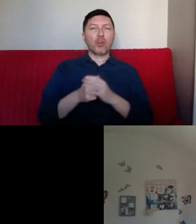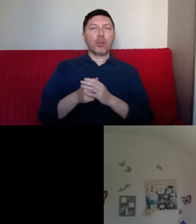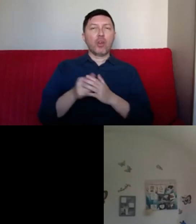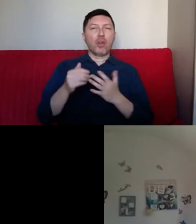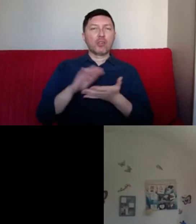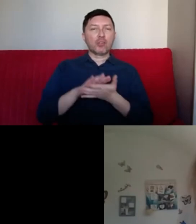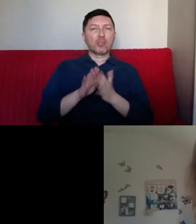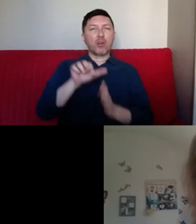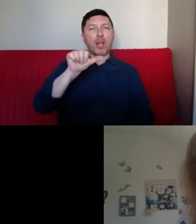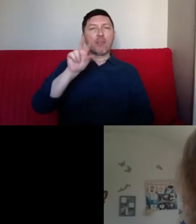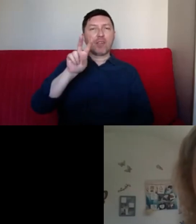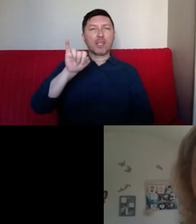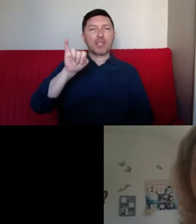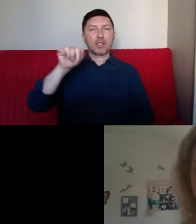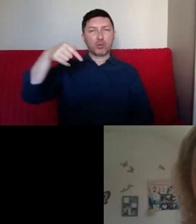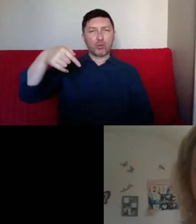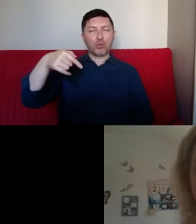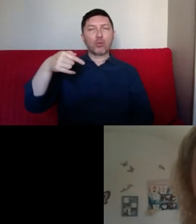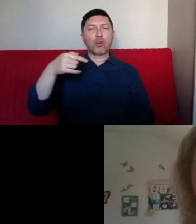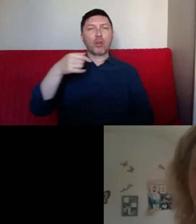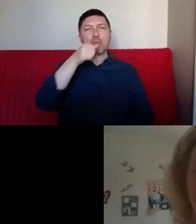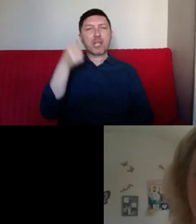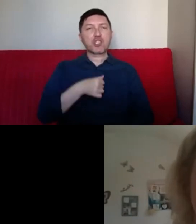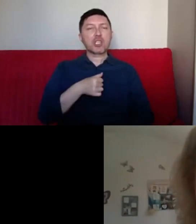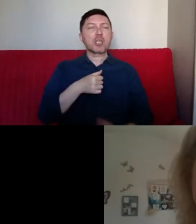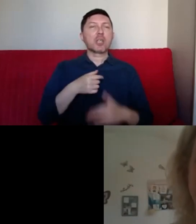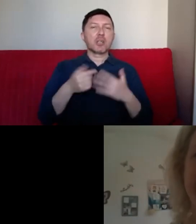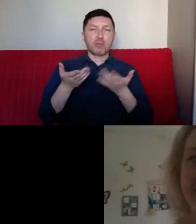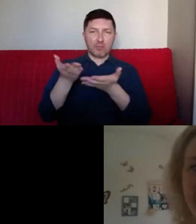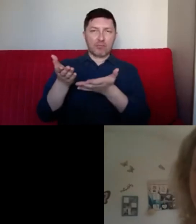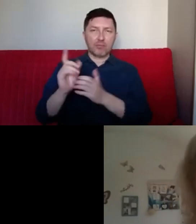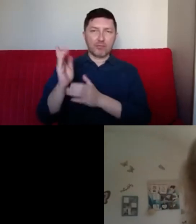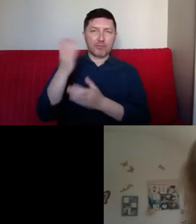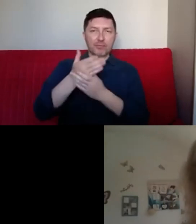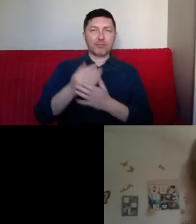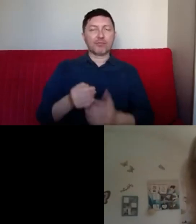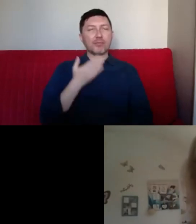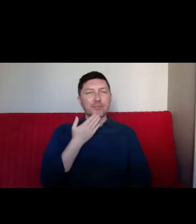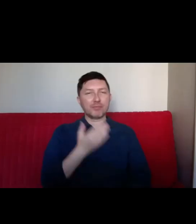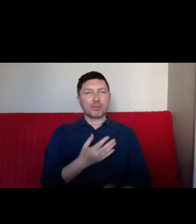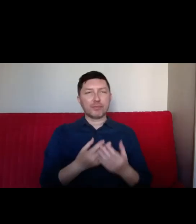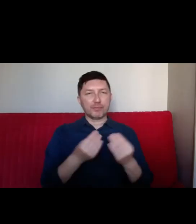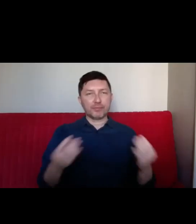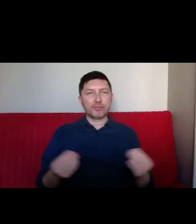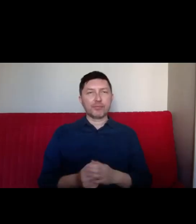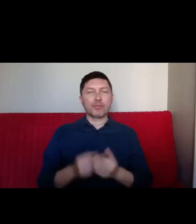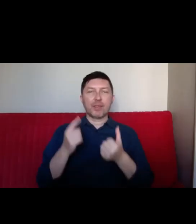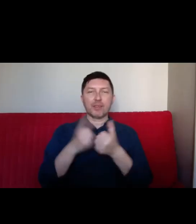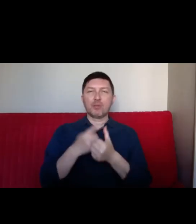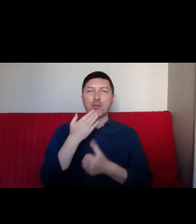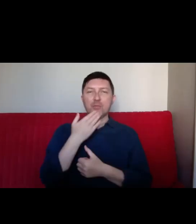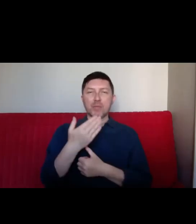you. We will listen at you with high attention. Merci beaucoup. Thank you. Merci déjà pour cette